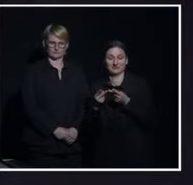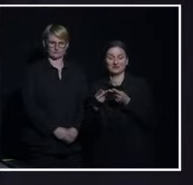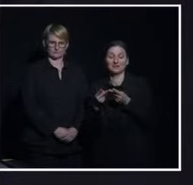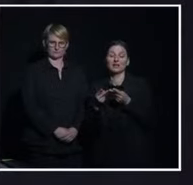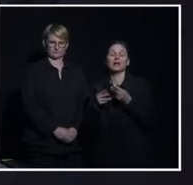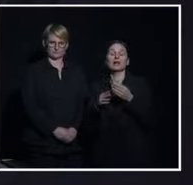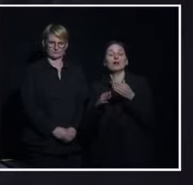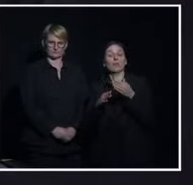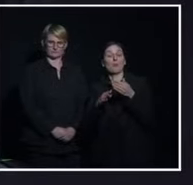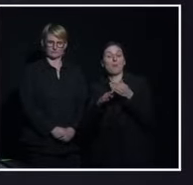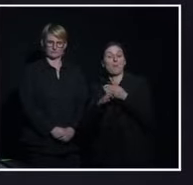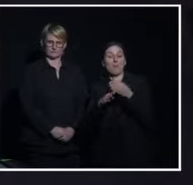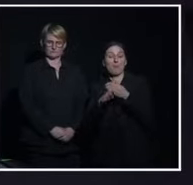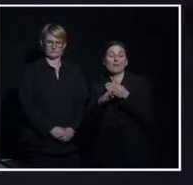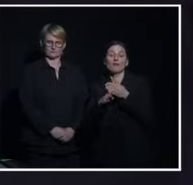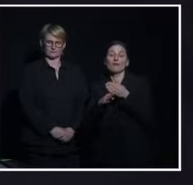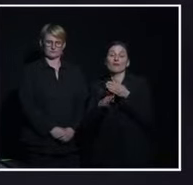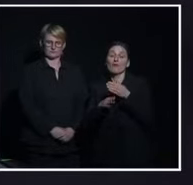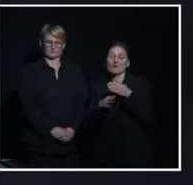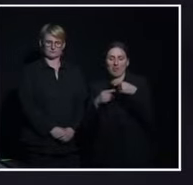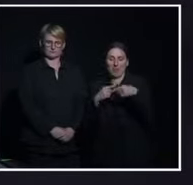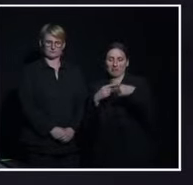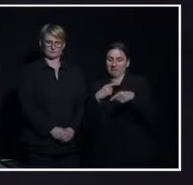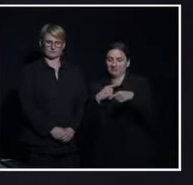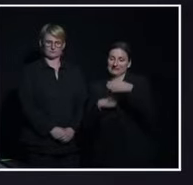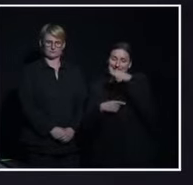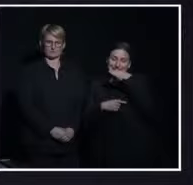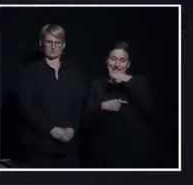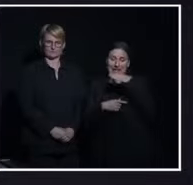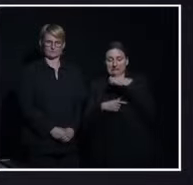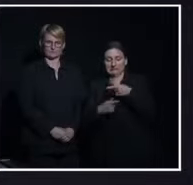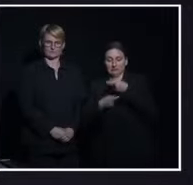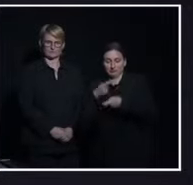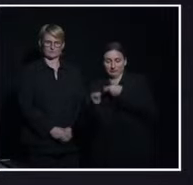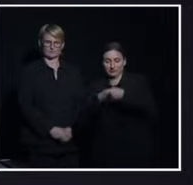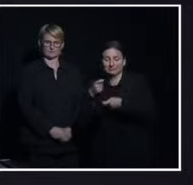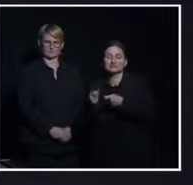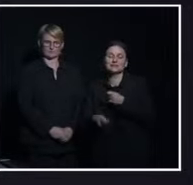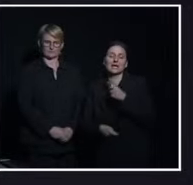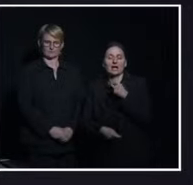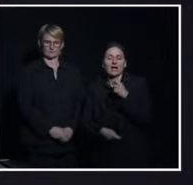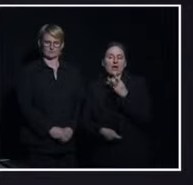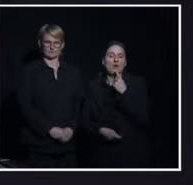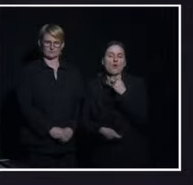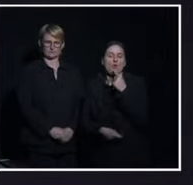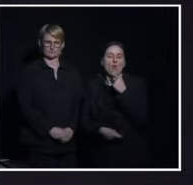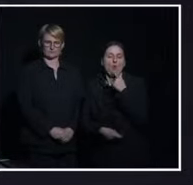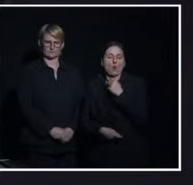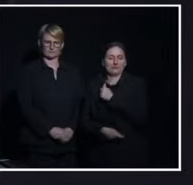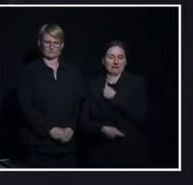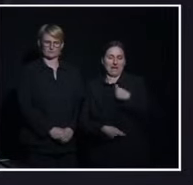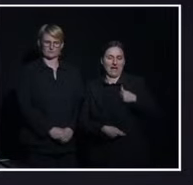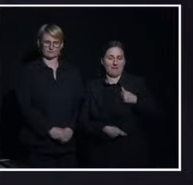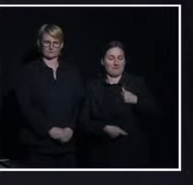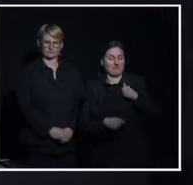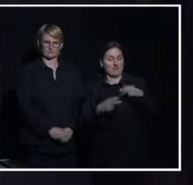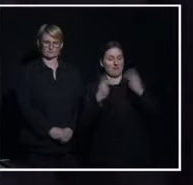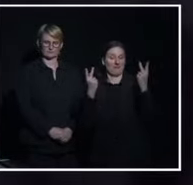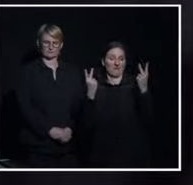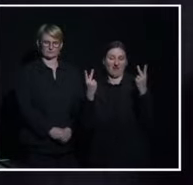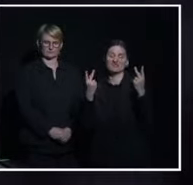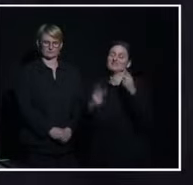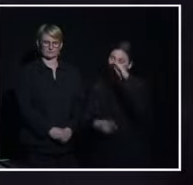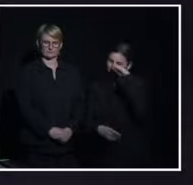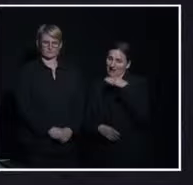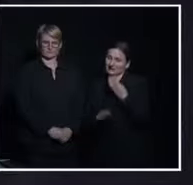von den Nationalsozialisten ermordet worden wäre, wurde sie von der Roten Armee befreit. Ihr Vater kam im KZ Melch ums Leben. Schön, dass Sie da